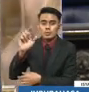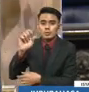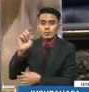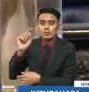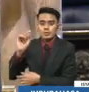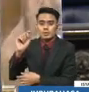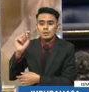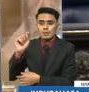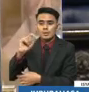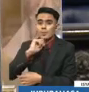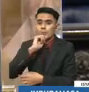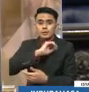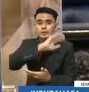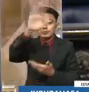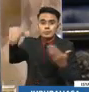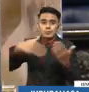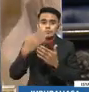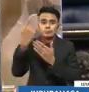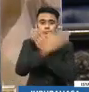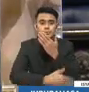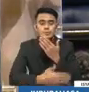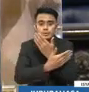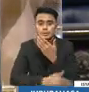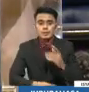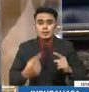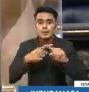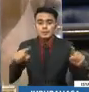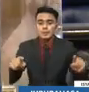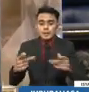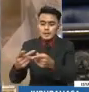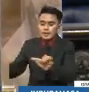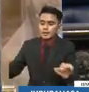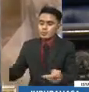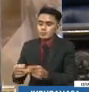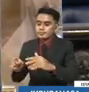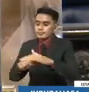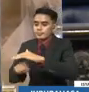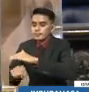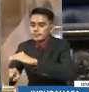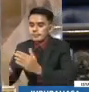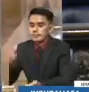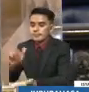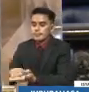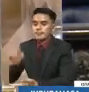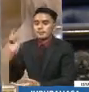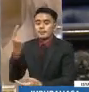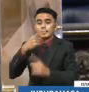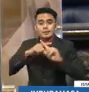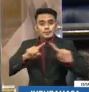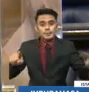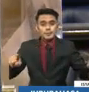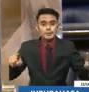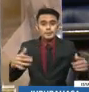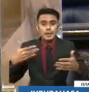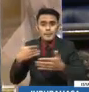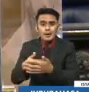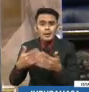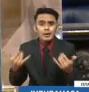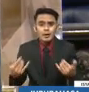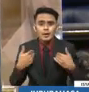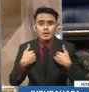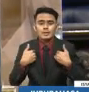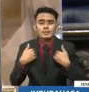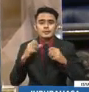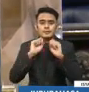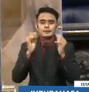tapi bukan satelit yang besar menyeluruh satu negara ni, tapi satelit untuk kawasan-kawasan tersebut sahaja. Tapi untuk pengetahuan, sampai sekarang ni